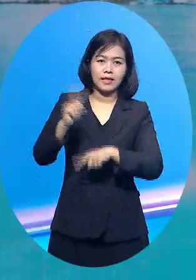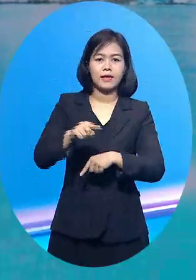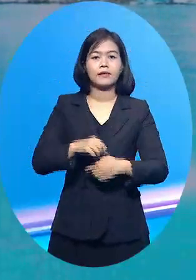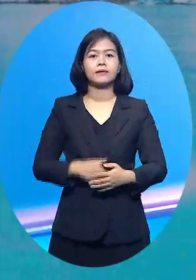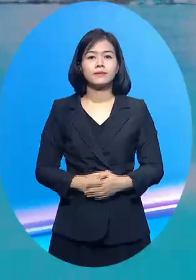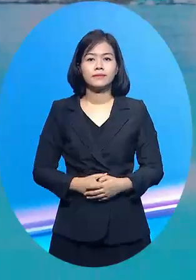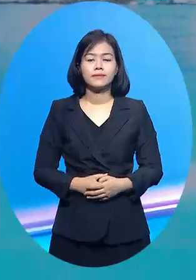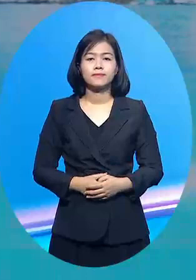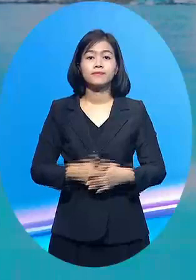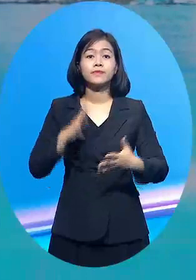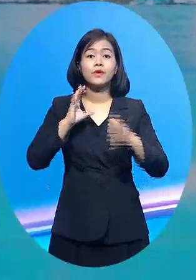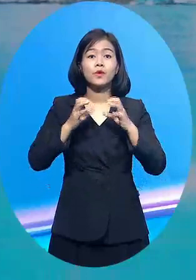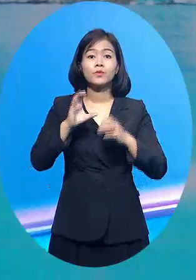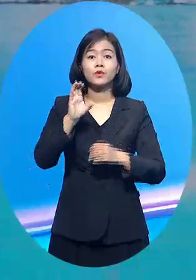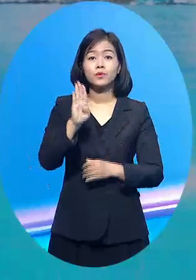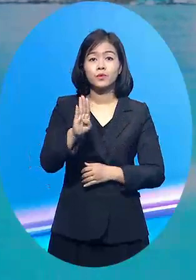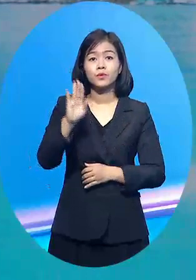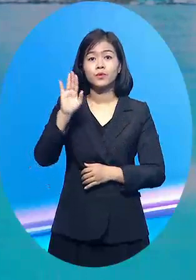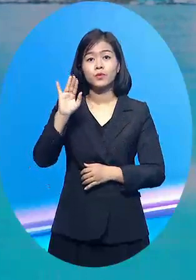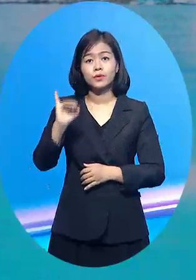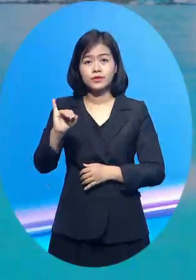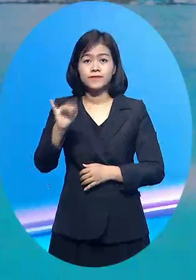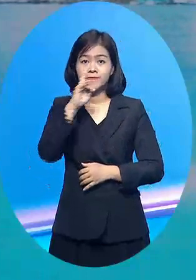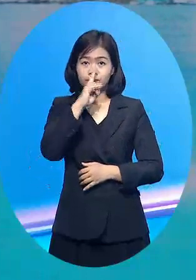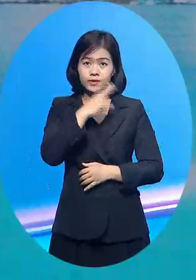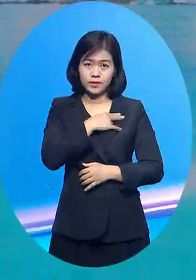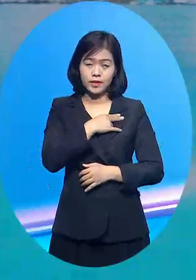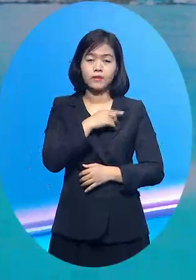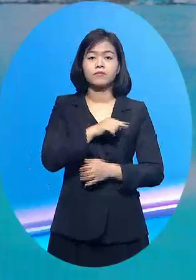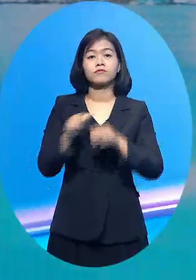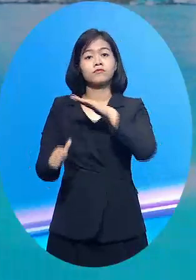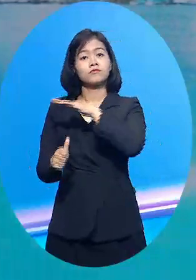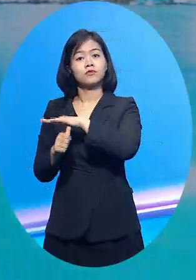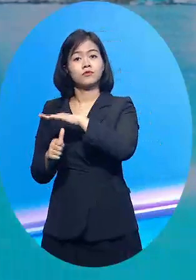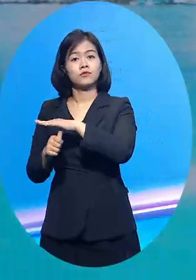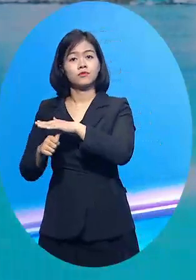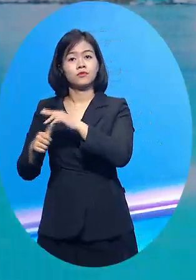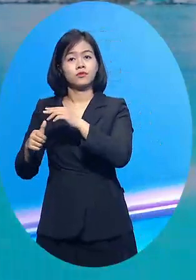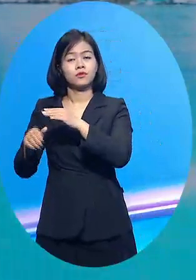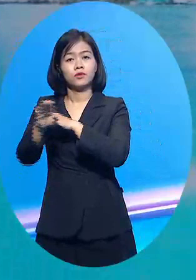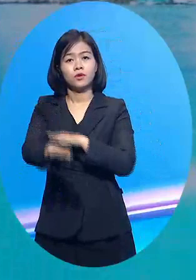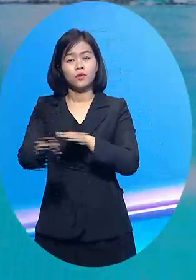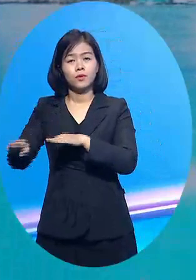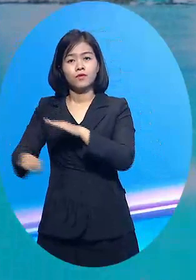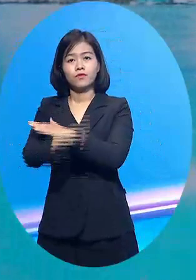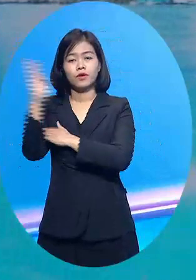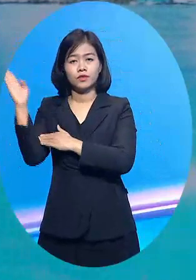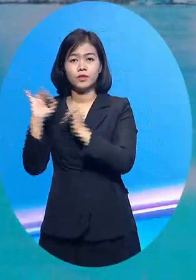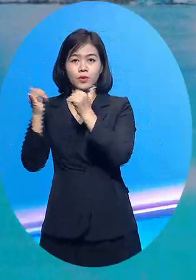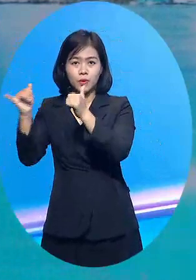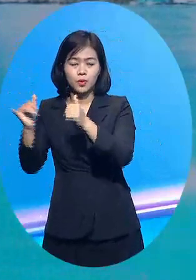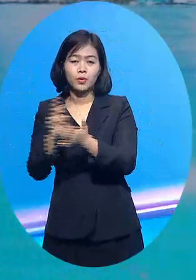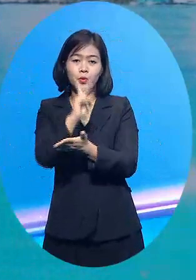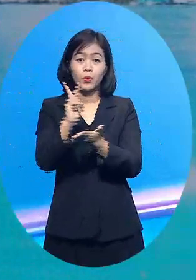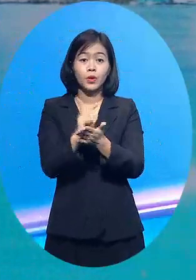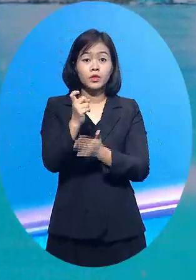Công ty Boehringer Ingelheim Việt Nam phối hợp với Sở Nông nghiệp và Phát triển Nông thôn, Ủy ban Nhân dân huyện Đức Huệ, tỉnh Long An thực